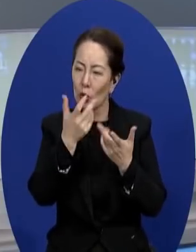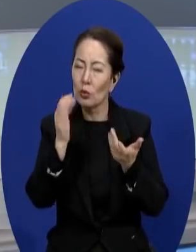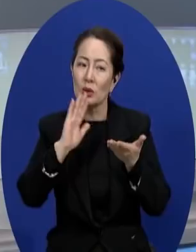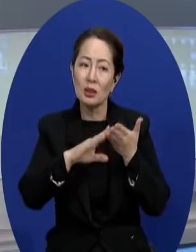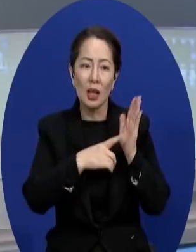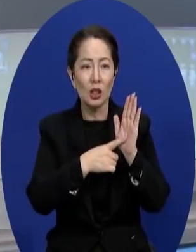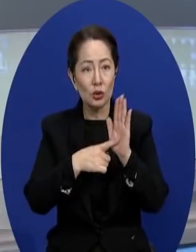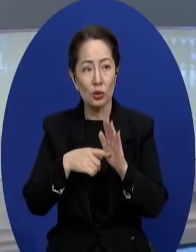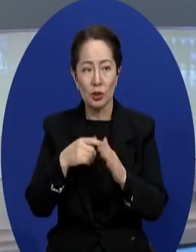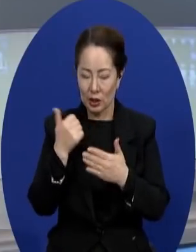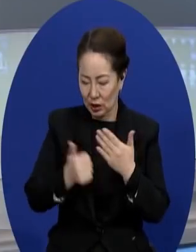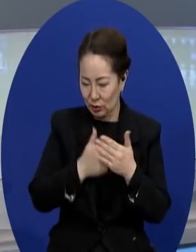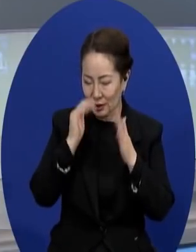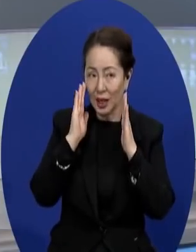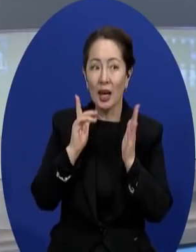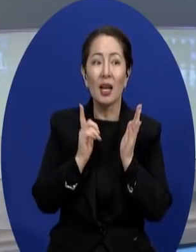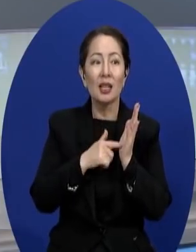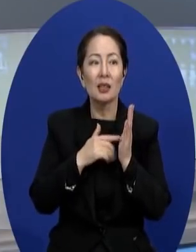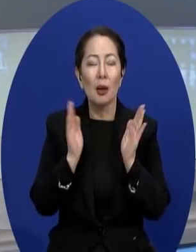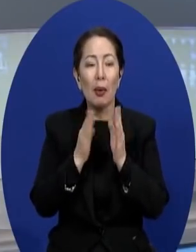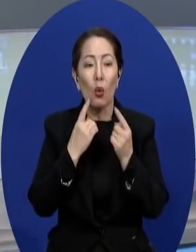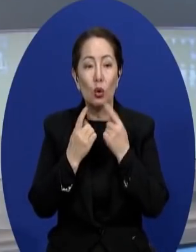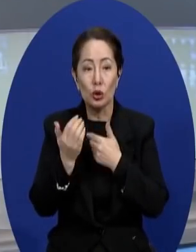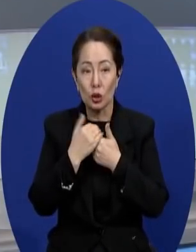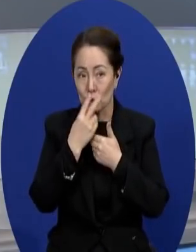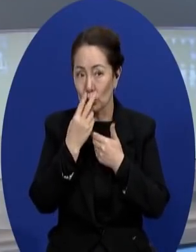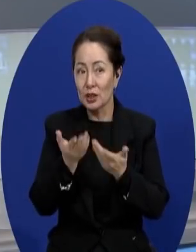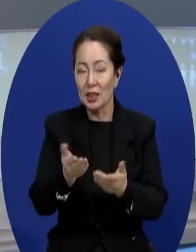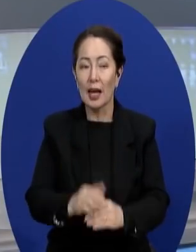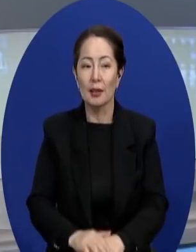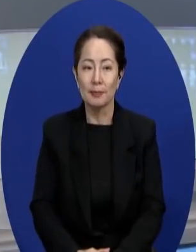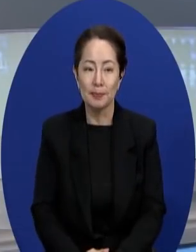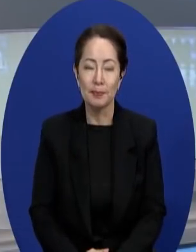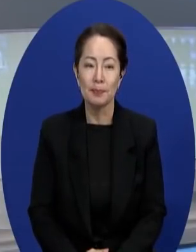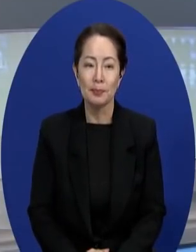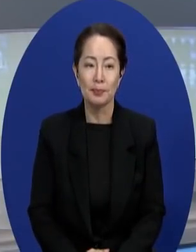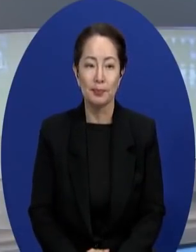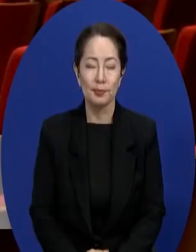таниулах, бүрэн хэрэгжүүлэхэд анхаарах шаардлагатай гэж баг хуралд оролцогсод үзэж байна.